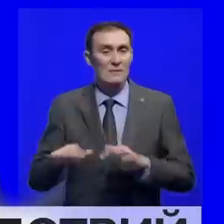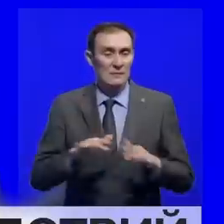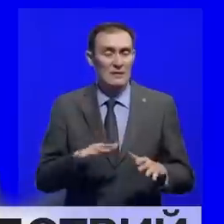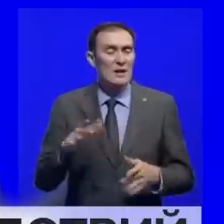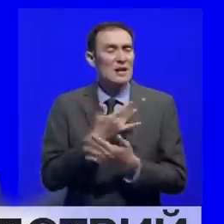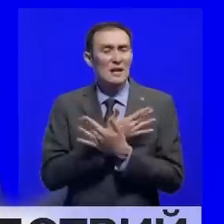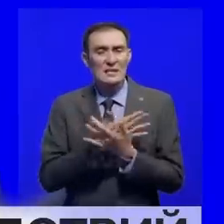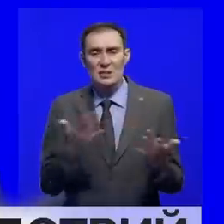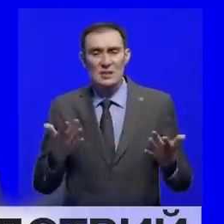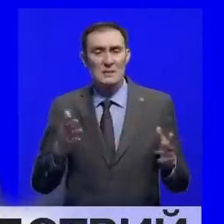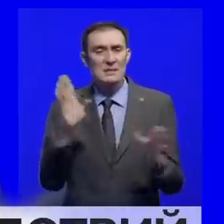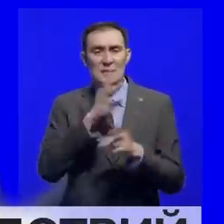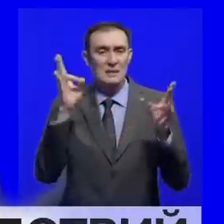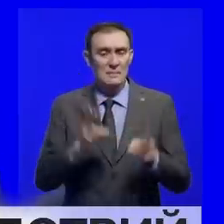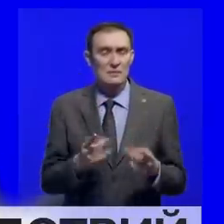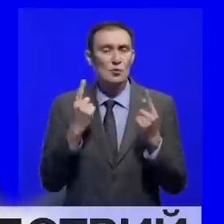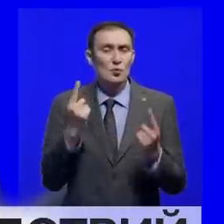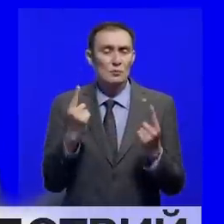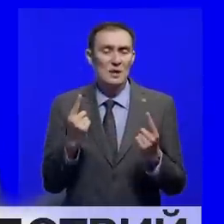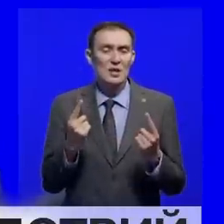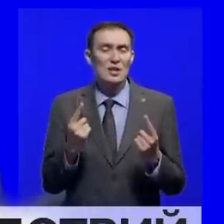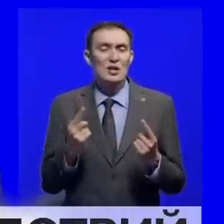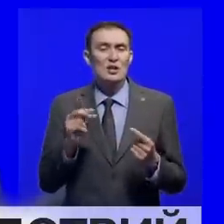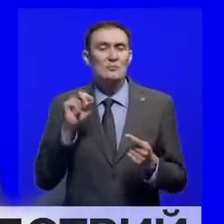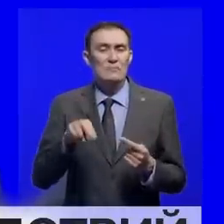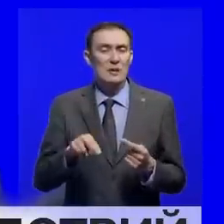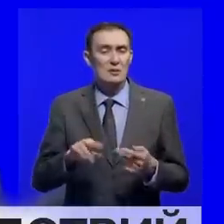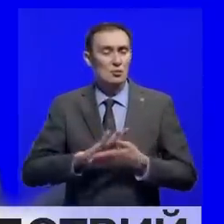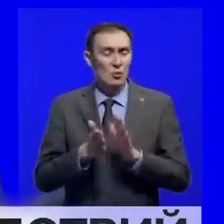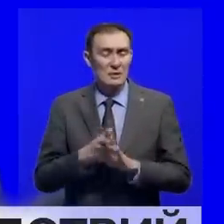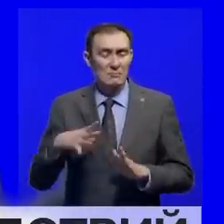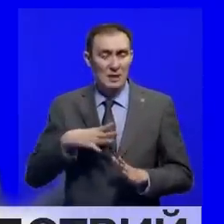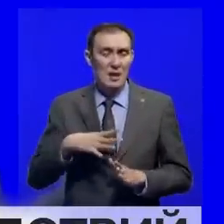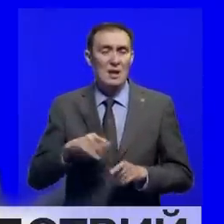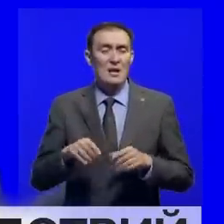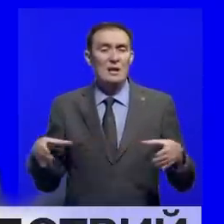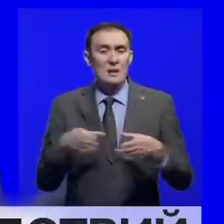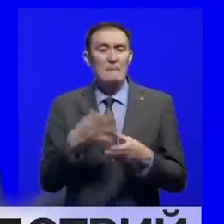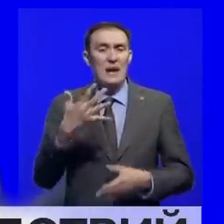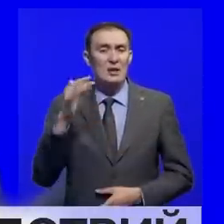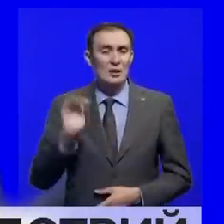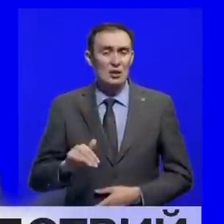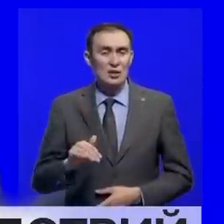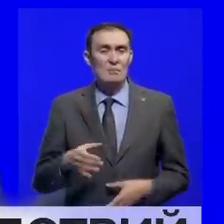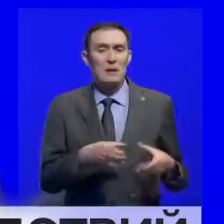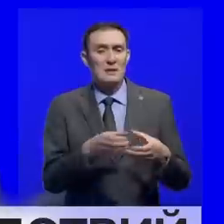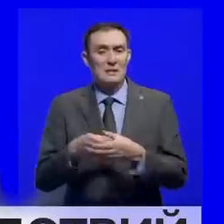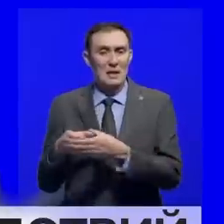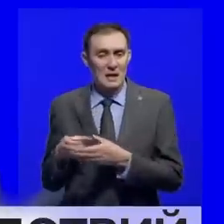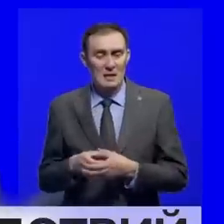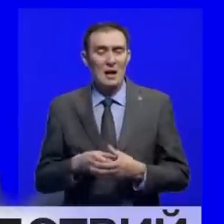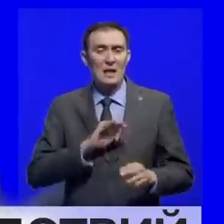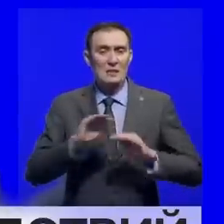всех видов стихийных бедствий и крупномасштабных чрезвычайных ситуаций было сформировано больше пяти тысяч спасательных подразделений